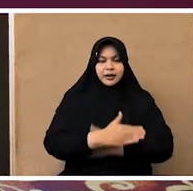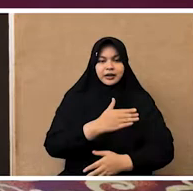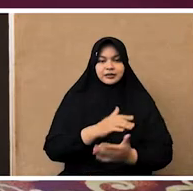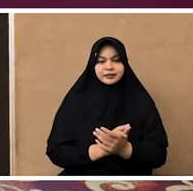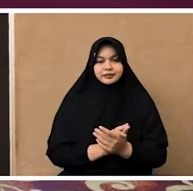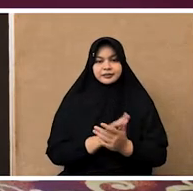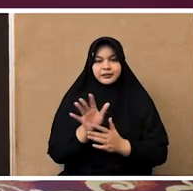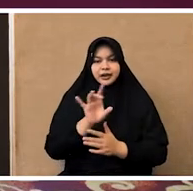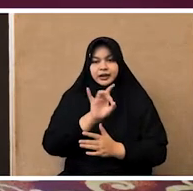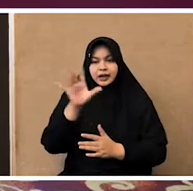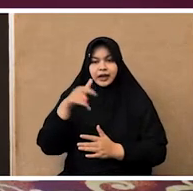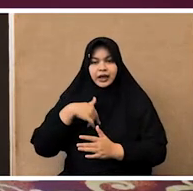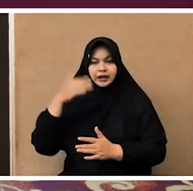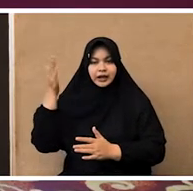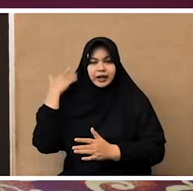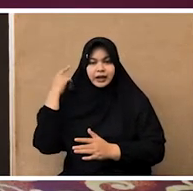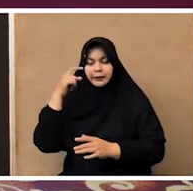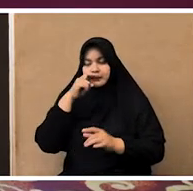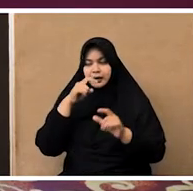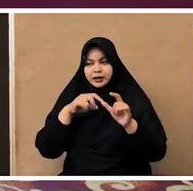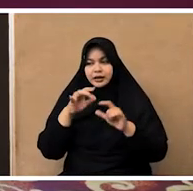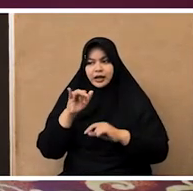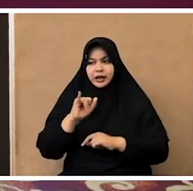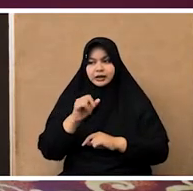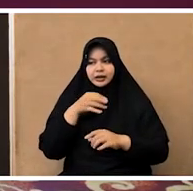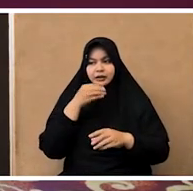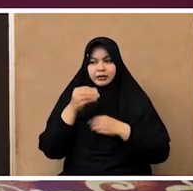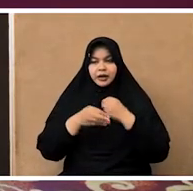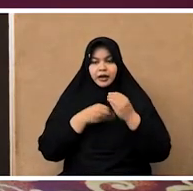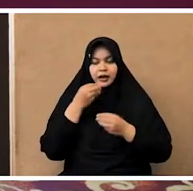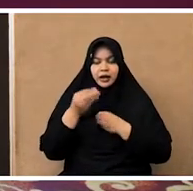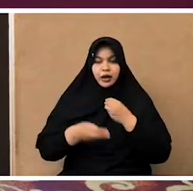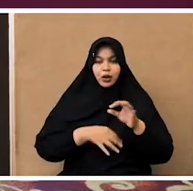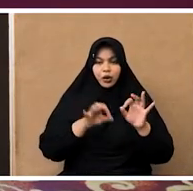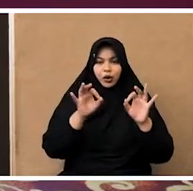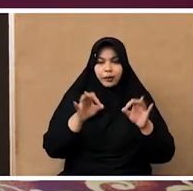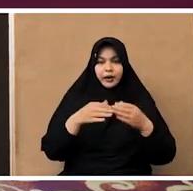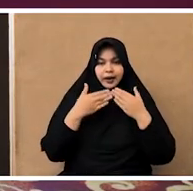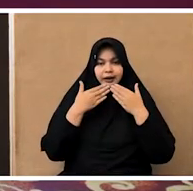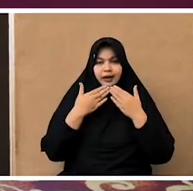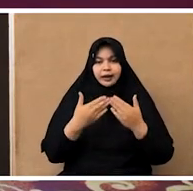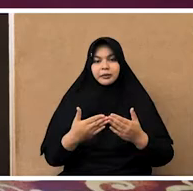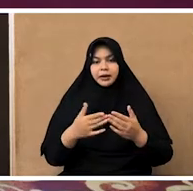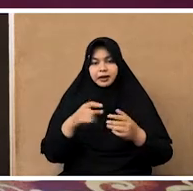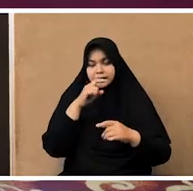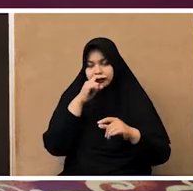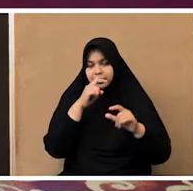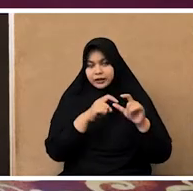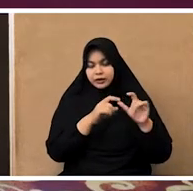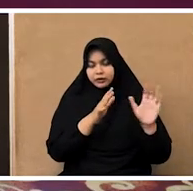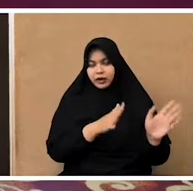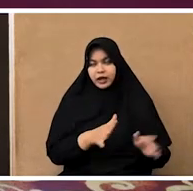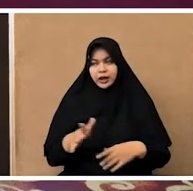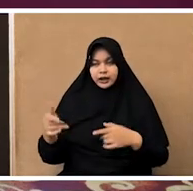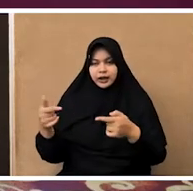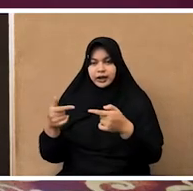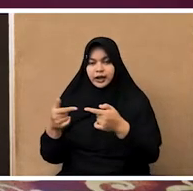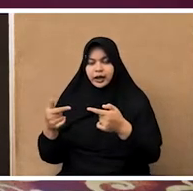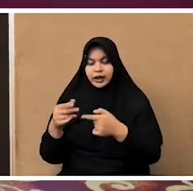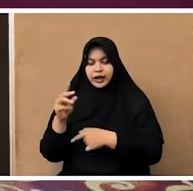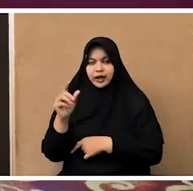ya Selain yang disampaikan oleh Mas Sari tadi Baik terima kasih Mas Syafi'i ya terkait dengan